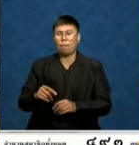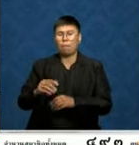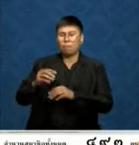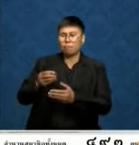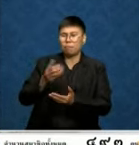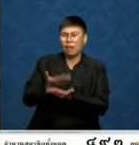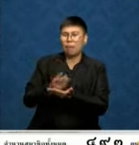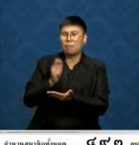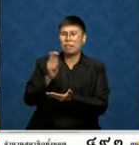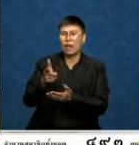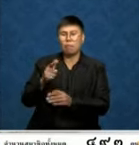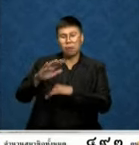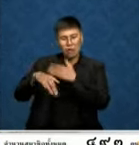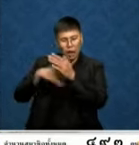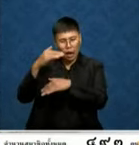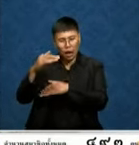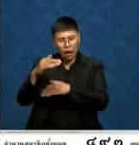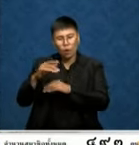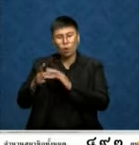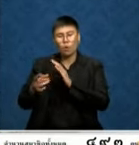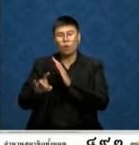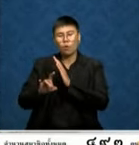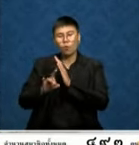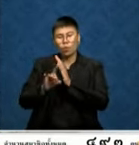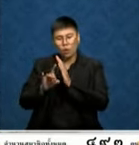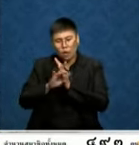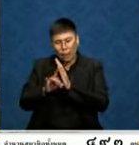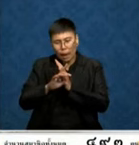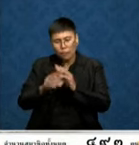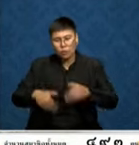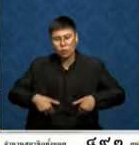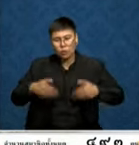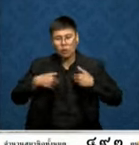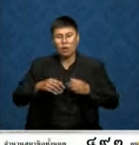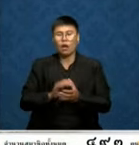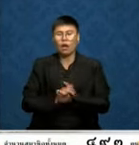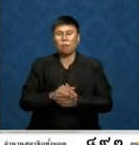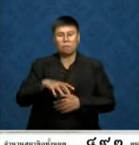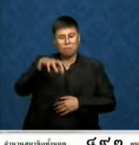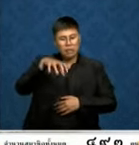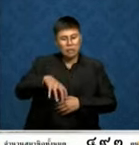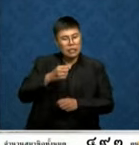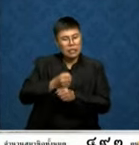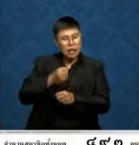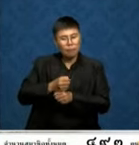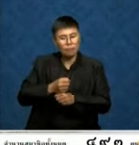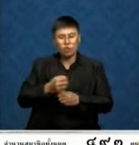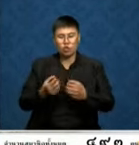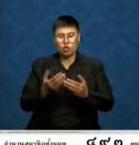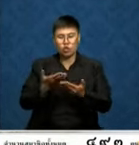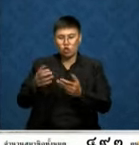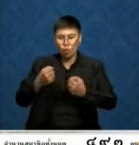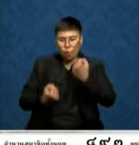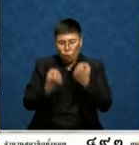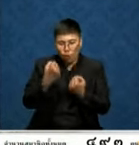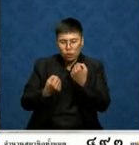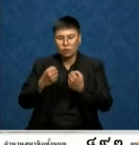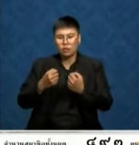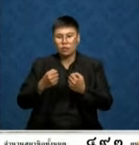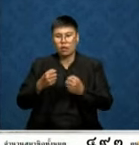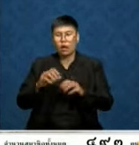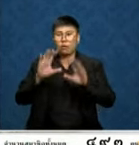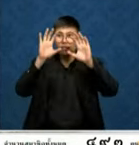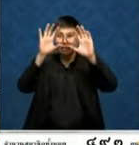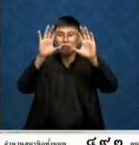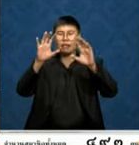นนะครับเอาไปใช้ซื้อรถติดแอร์ทำสำนักงานบ้างนู่นนี่นั่นบ้างนะครับ อันนี้ก็เป็นอีกปัญหาหนึ่งที่